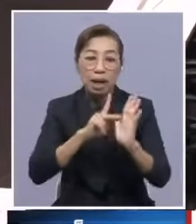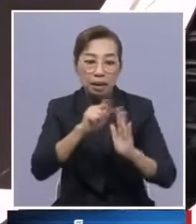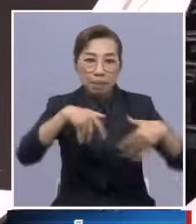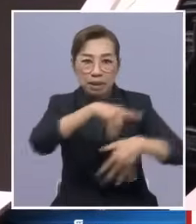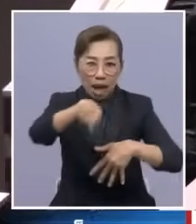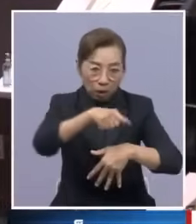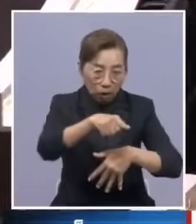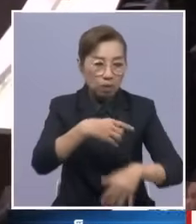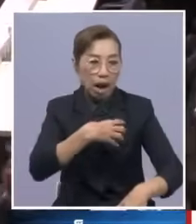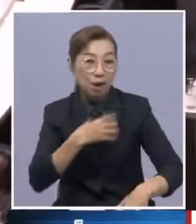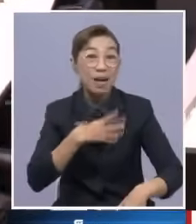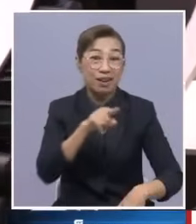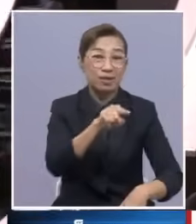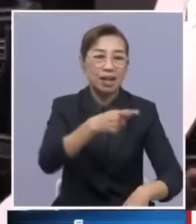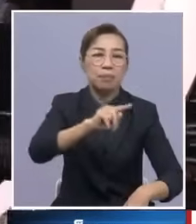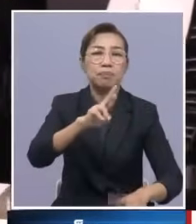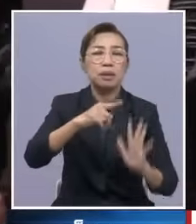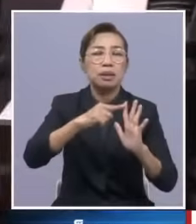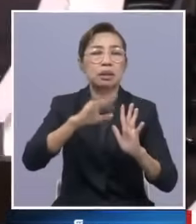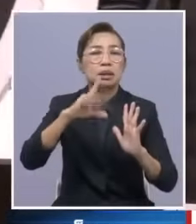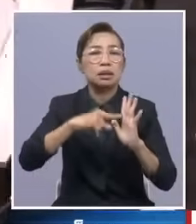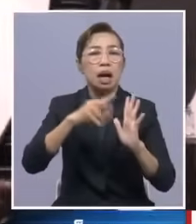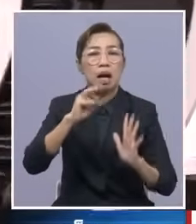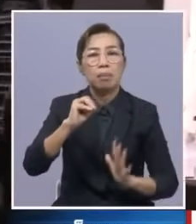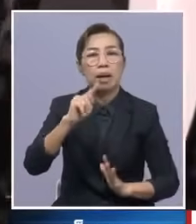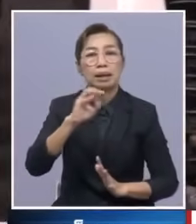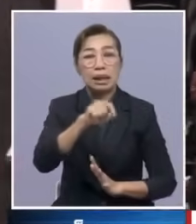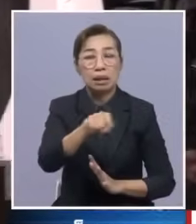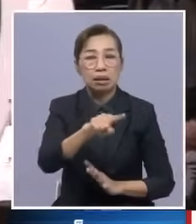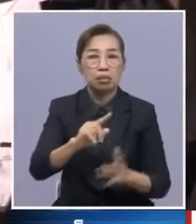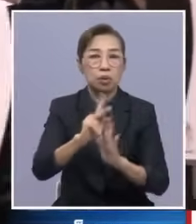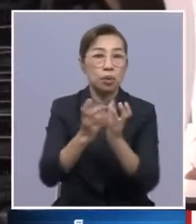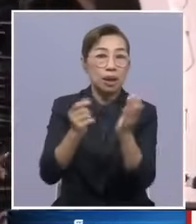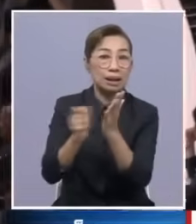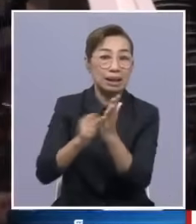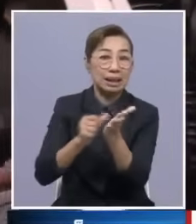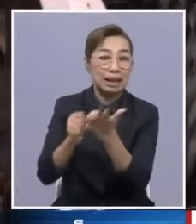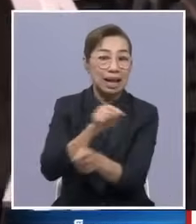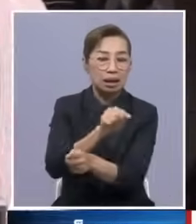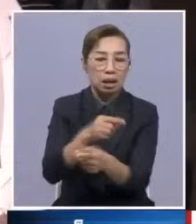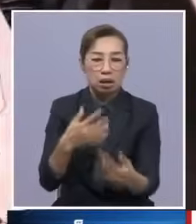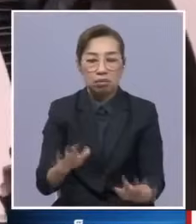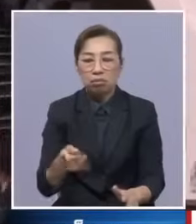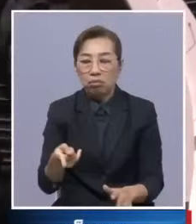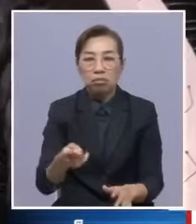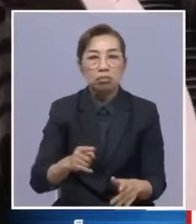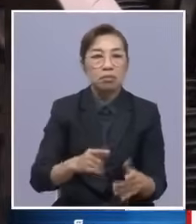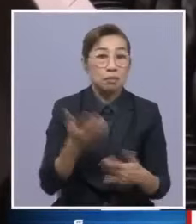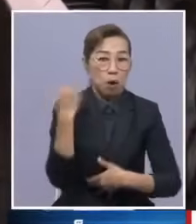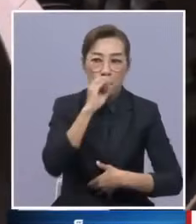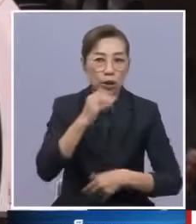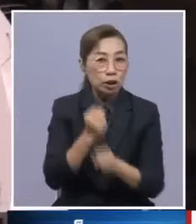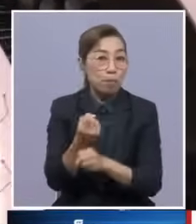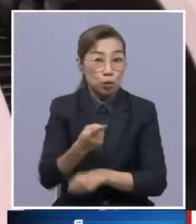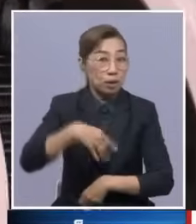ดึงกันไปดึงกันมานะคะแล้วก็ยังมองไม่เห็นทิศทางว่าจะเริ่มนับหนึ่งยกร่างรัฐธรรมนูญฉบับไหนกันเมื่อไหร่ทีนี้เนี่ยคุณผู้ช